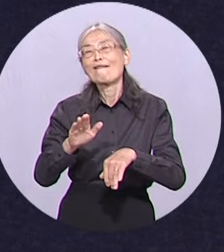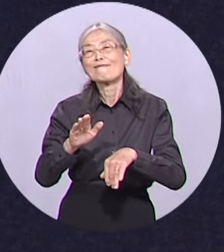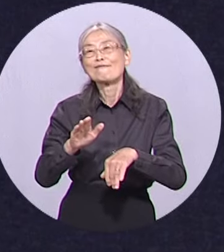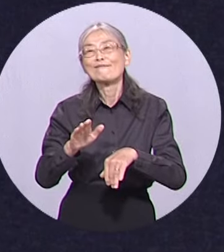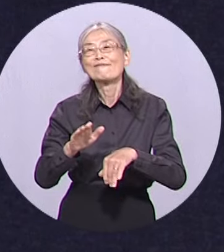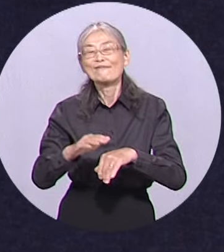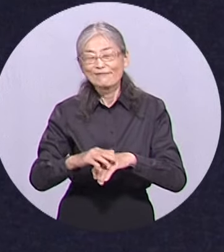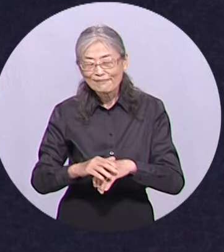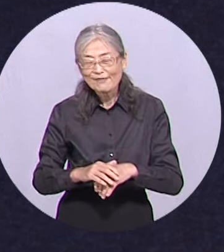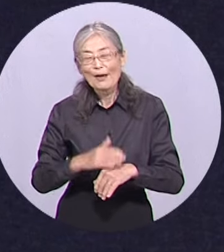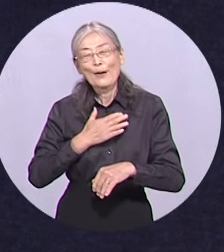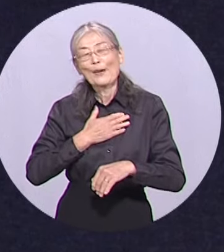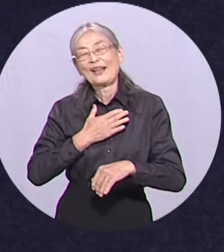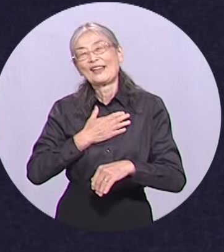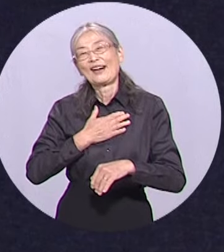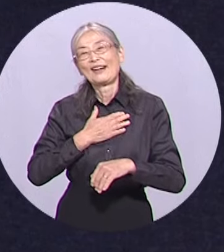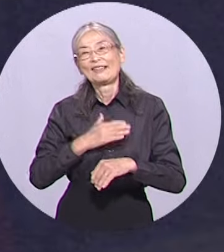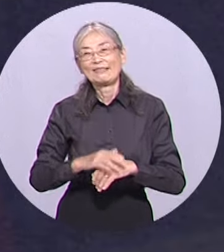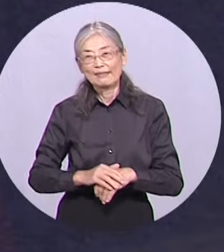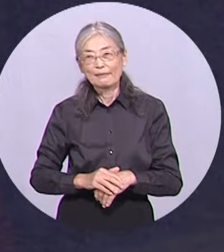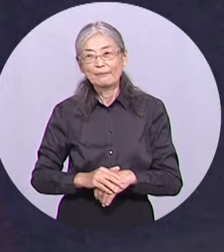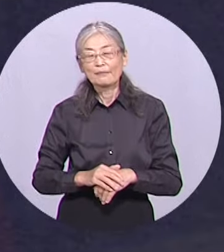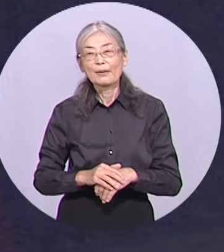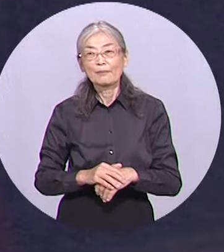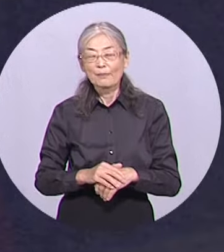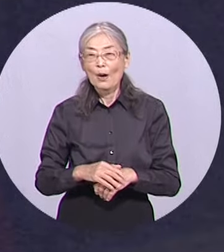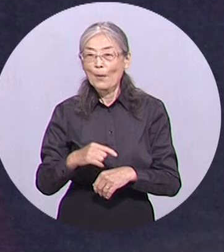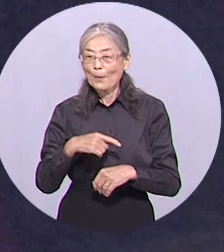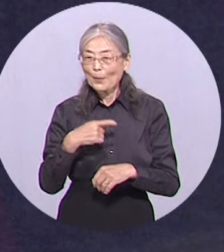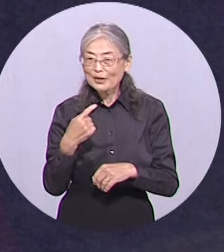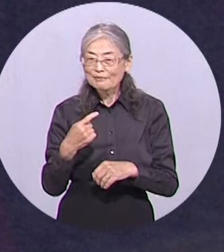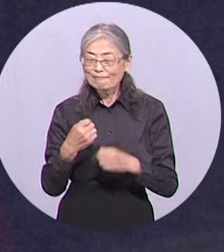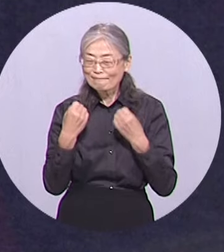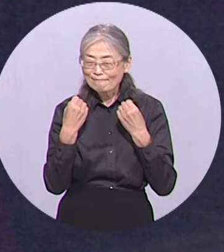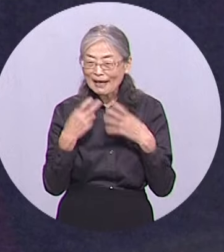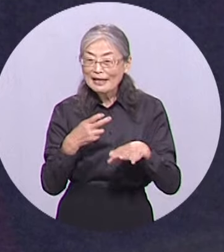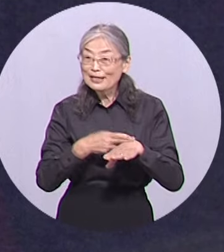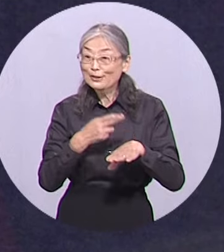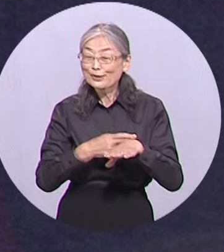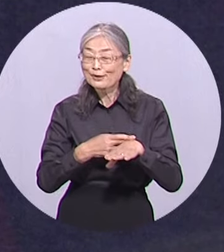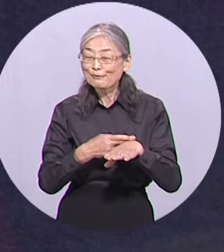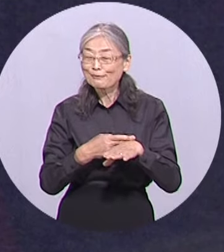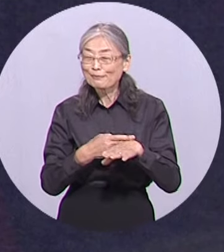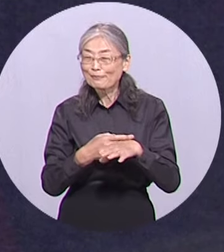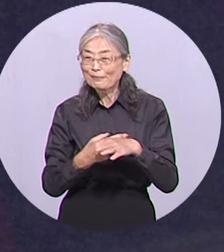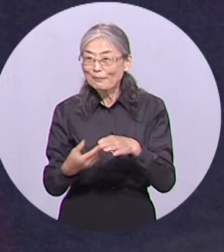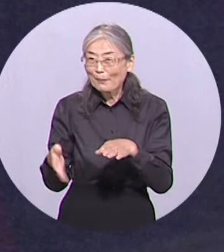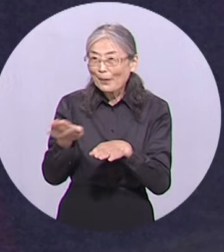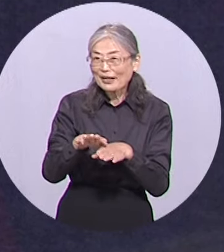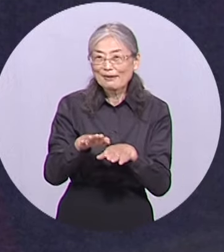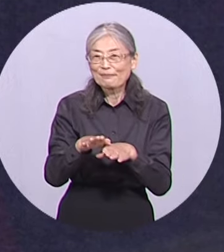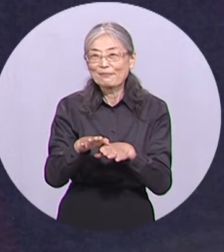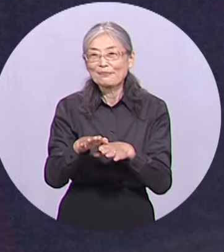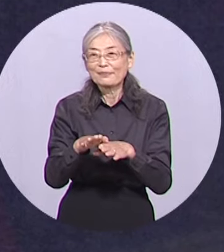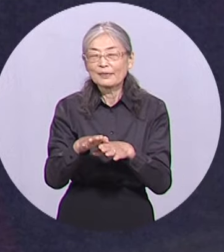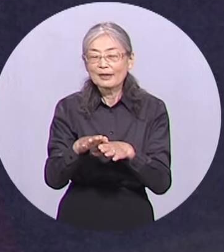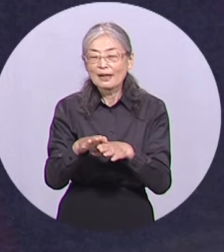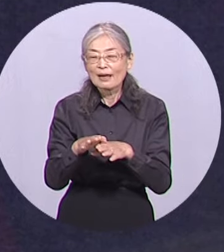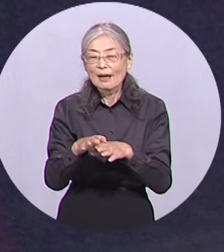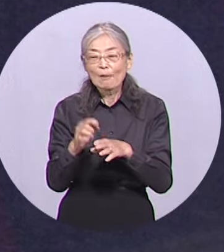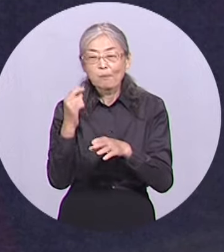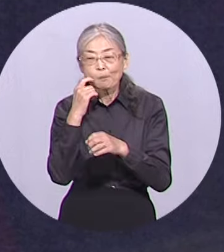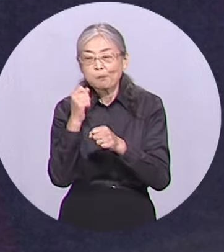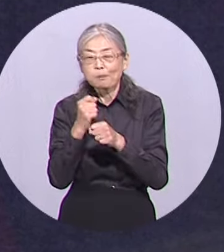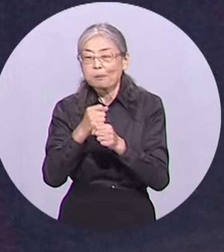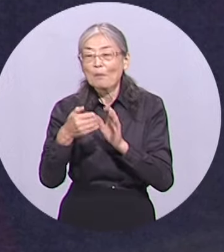ないのかなっていうのをすごく実感したんですけども、まあ、それと一方でやっぱり最新の技術っていうのもこう併用しながらやっていかないと、まあ偽造に使われてし